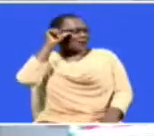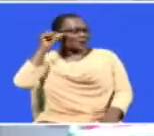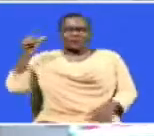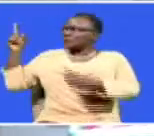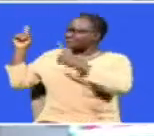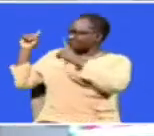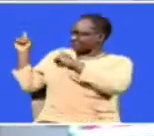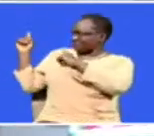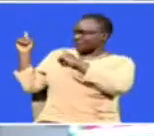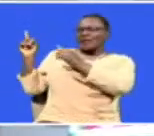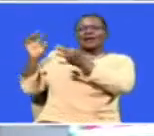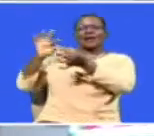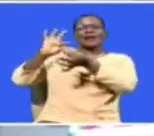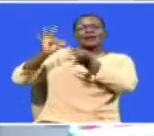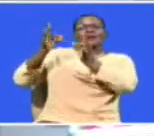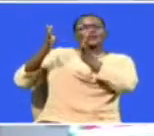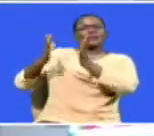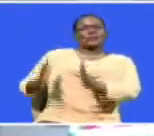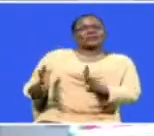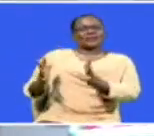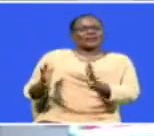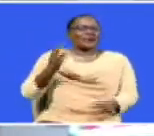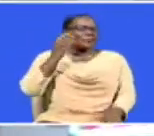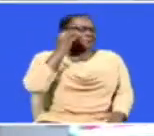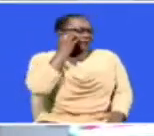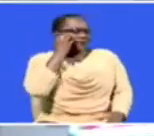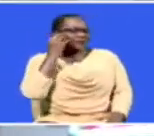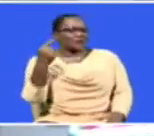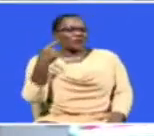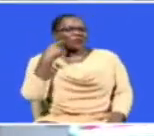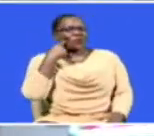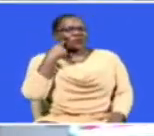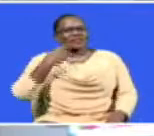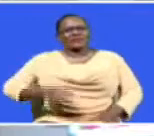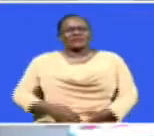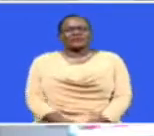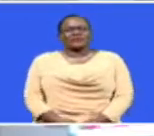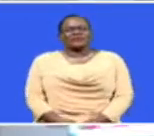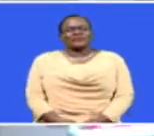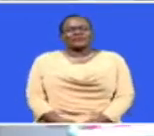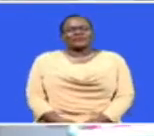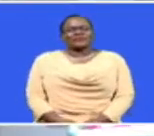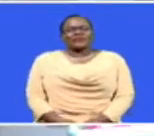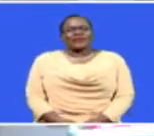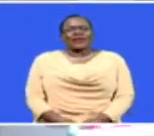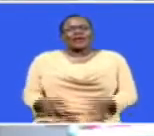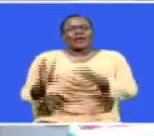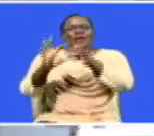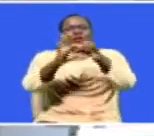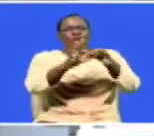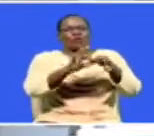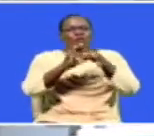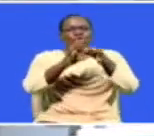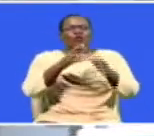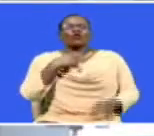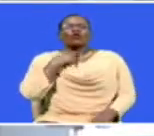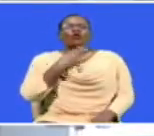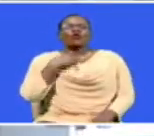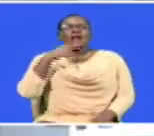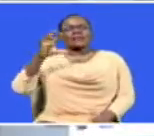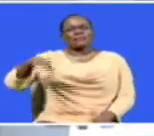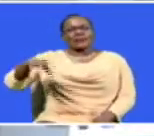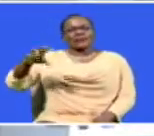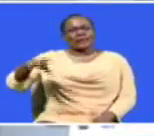Naitwa Alimanzu, mtangazaji mwenzangu kupitia ile lugha ya ishara ni Meresha OET. Muungano wa wamiliki wa matatu